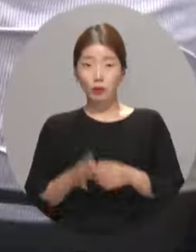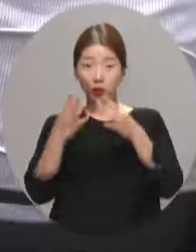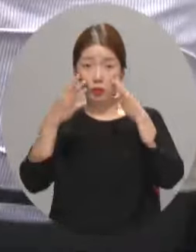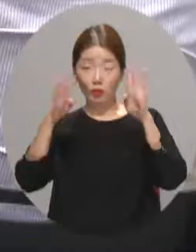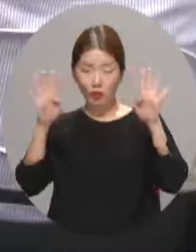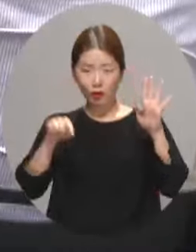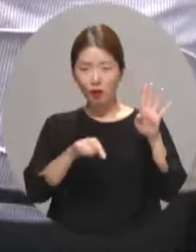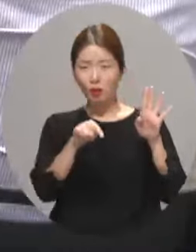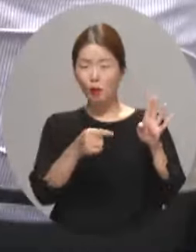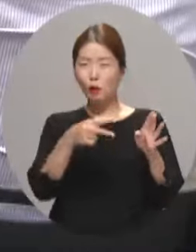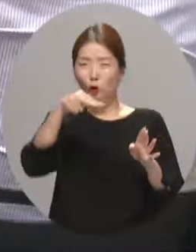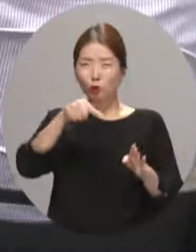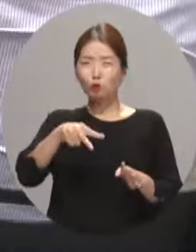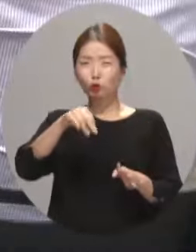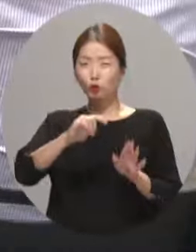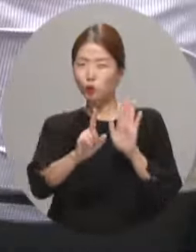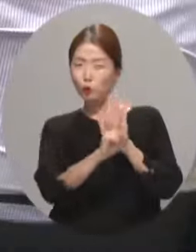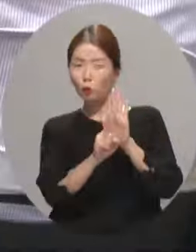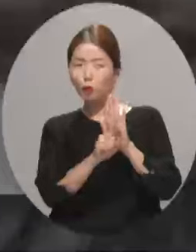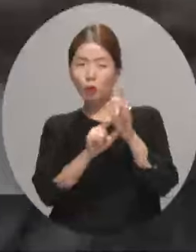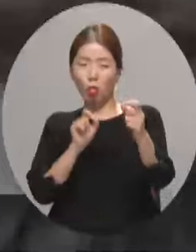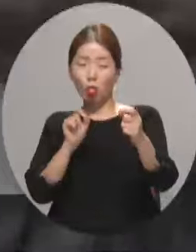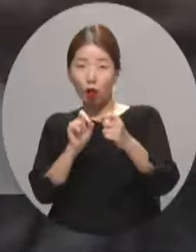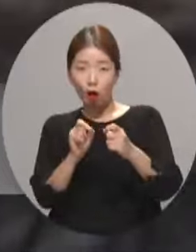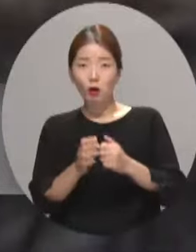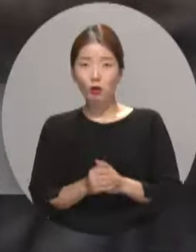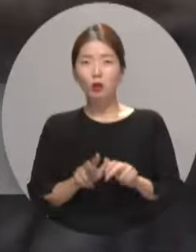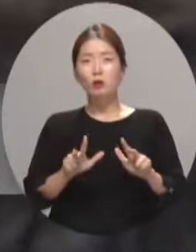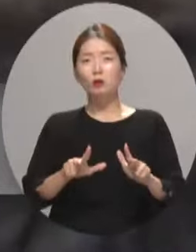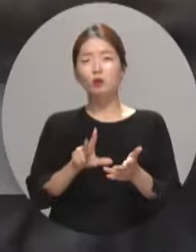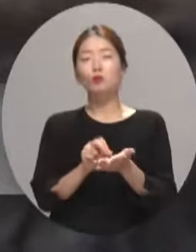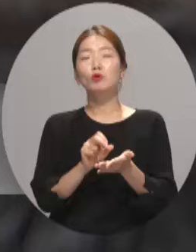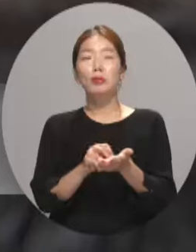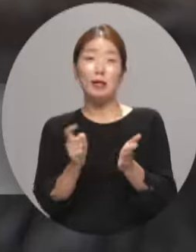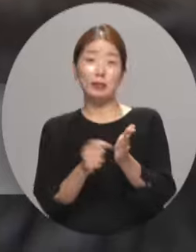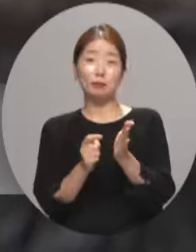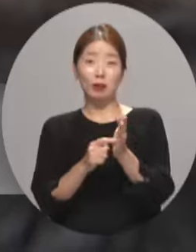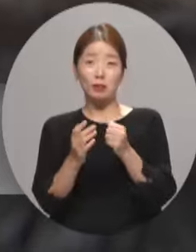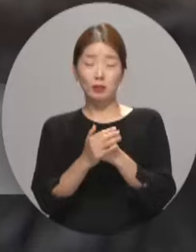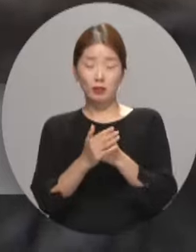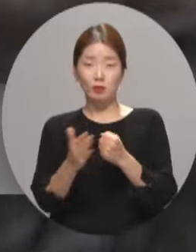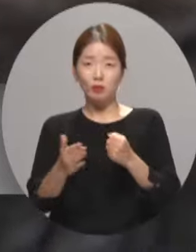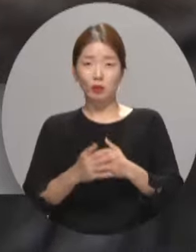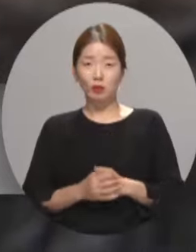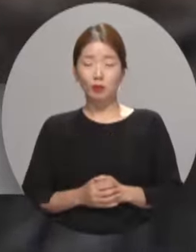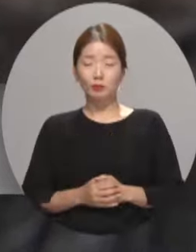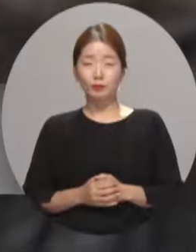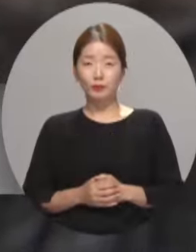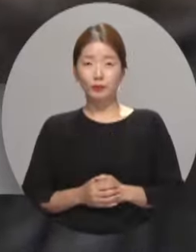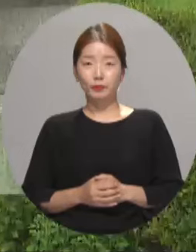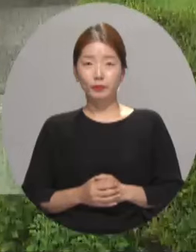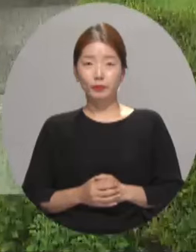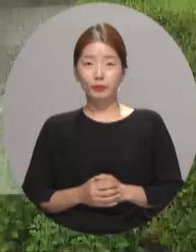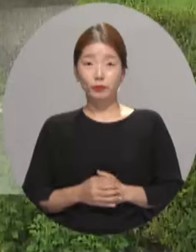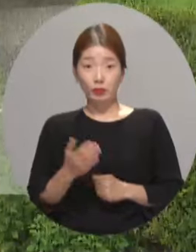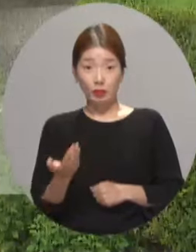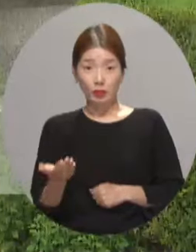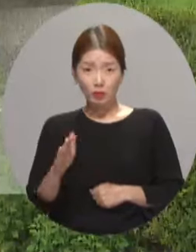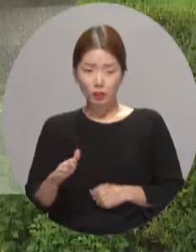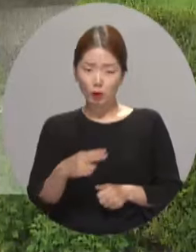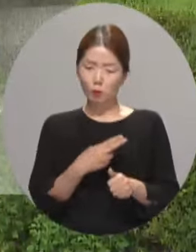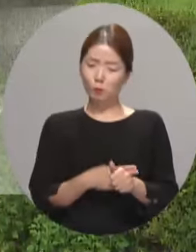대학의 연중대사인 수시 모집이 얼마 남지 않는 등 현안이 쌓여있기 때문이라는 게 표면적인 이유입니다.